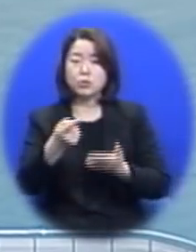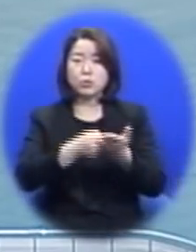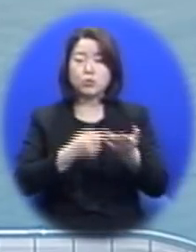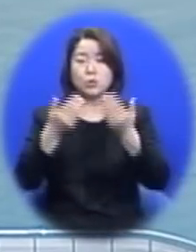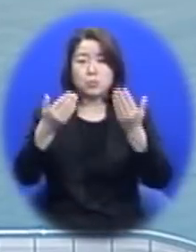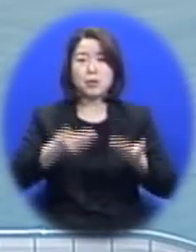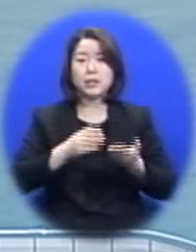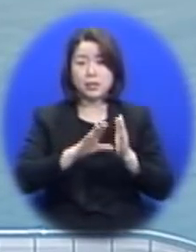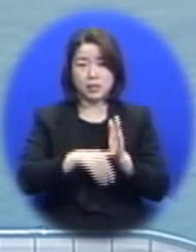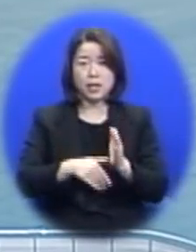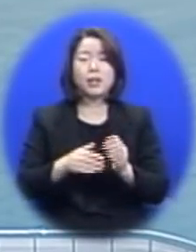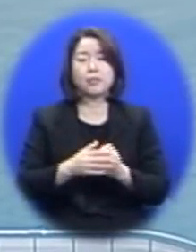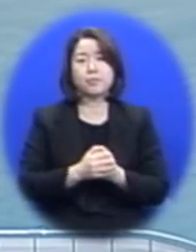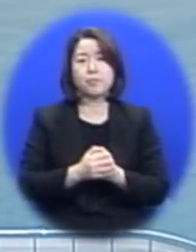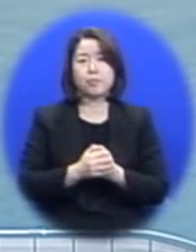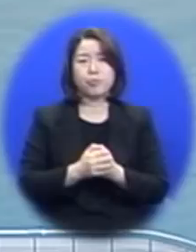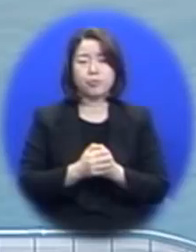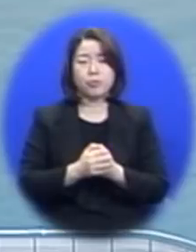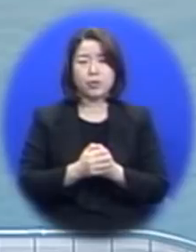그때